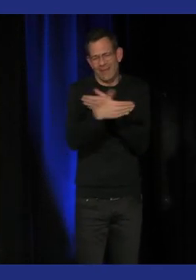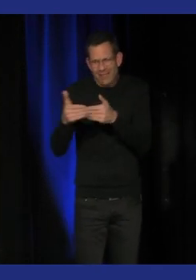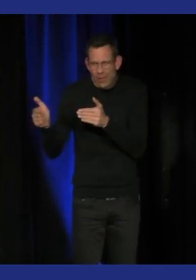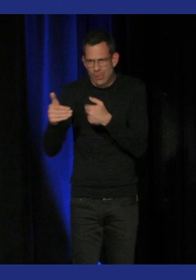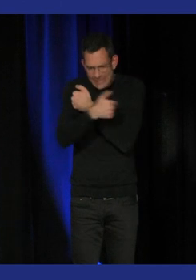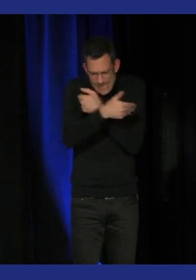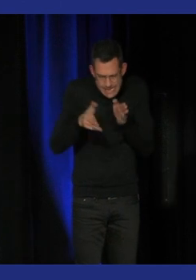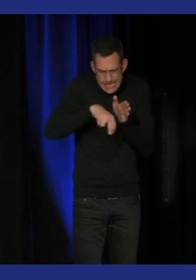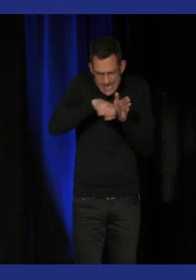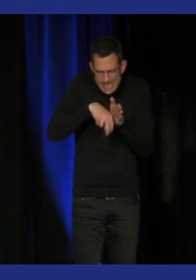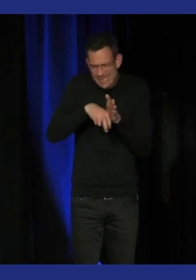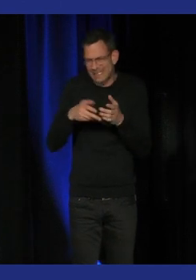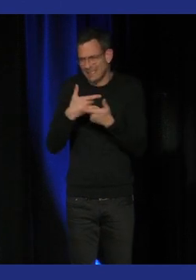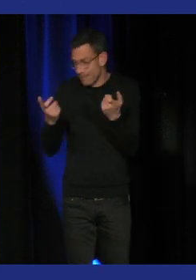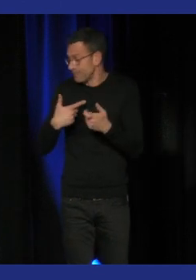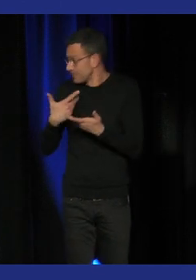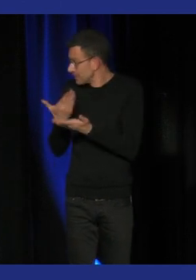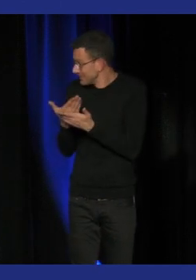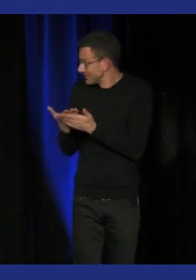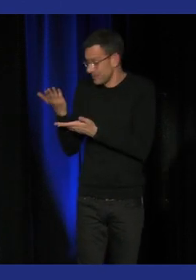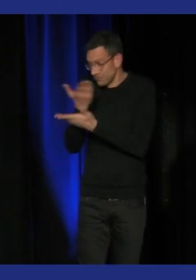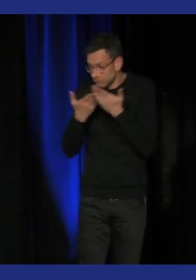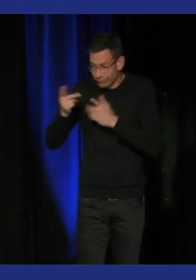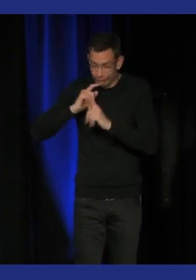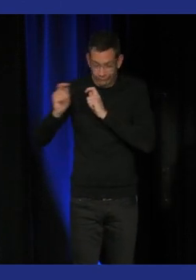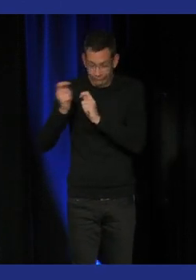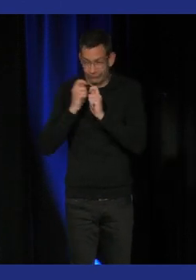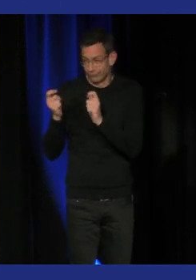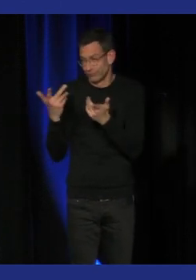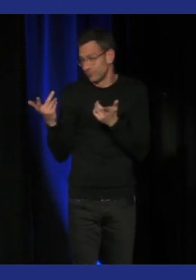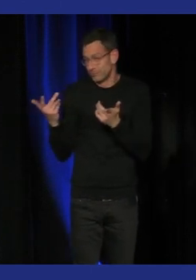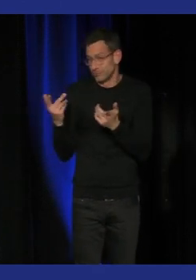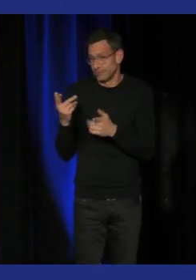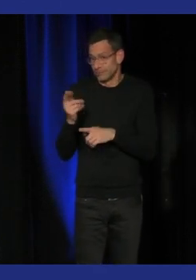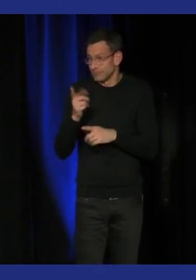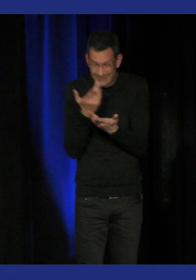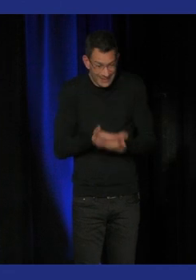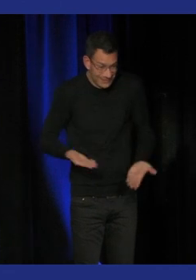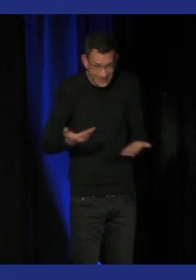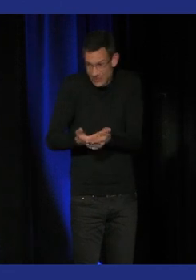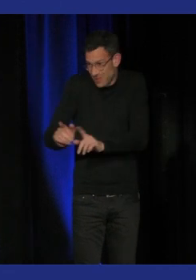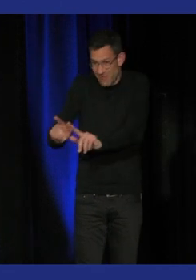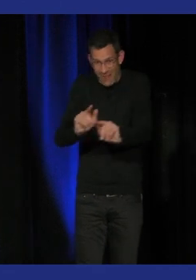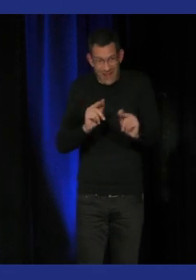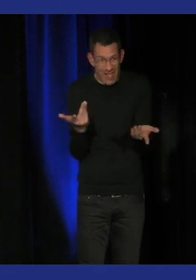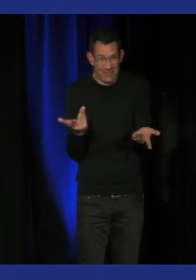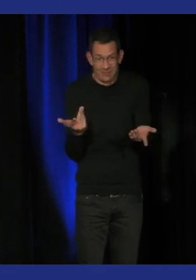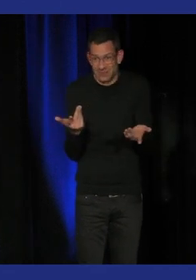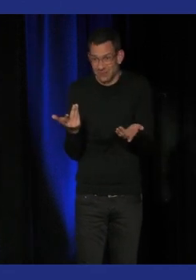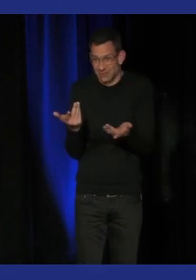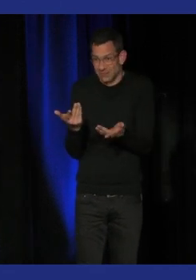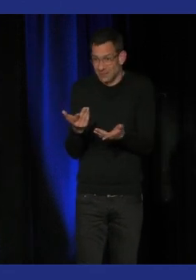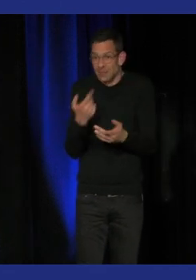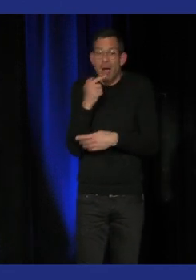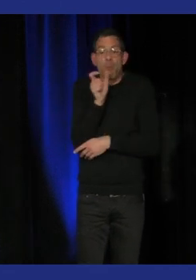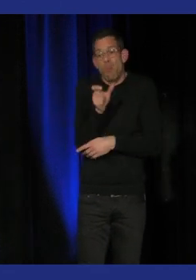gens. Donc on a eu cette conversation de dire que les situations existaient déjà. c'était